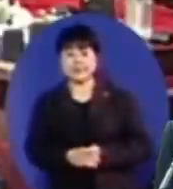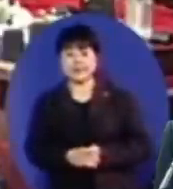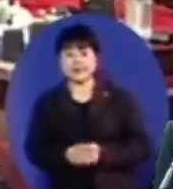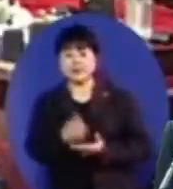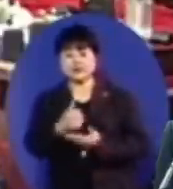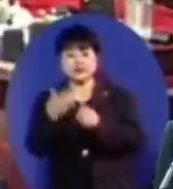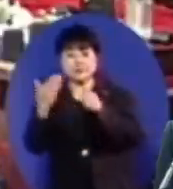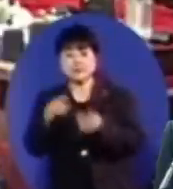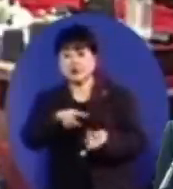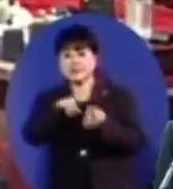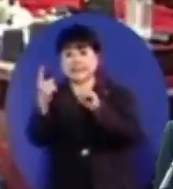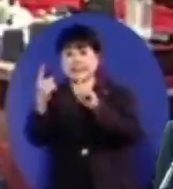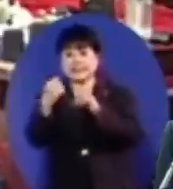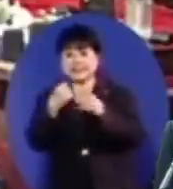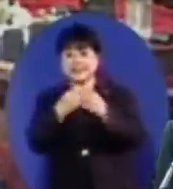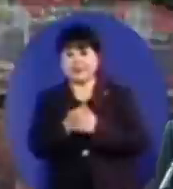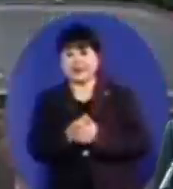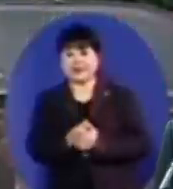주님께서 살아나심으로